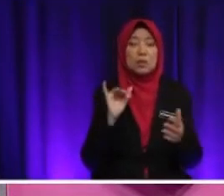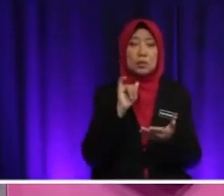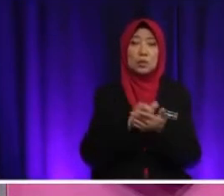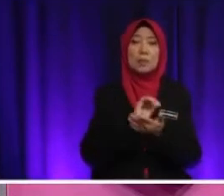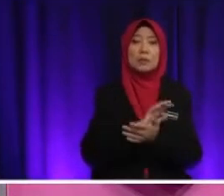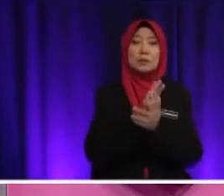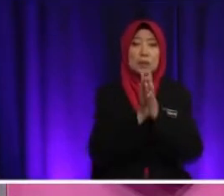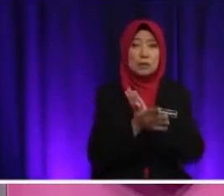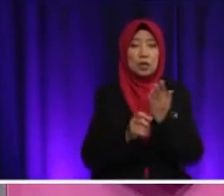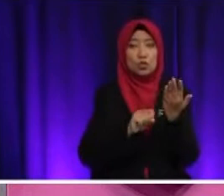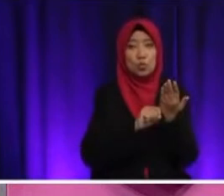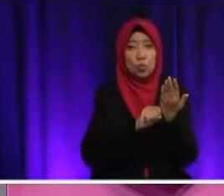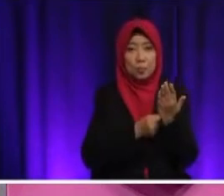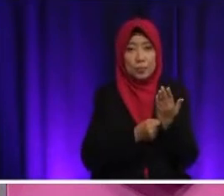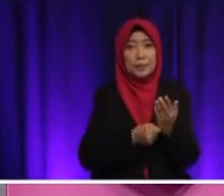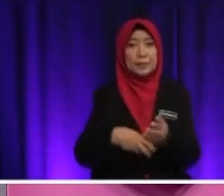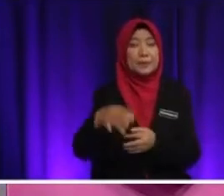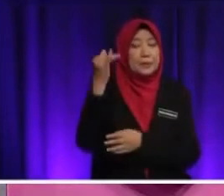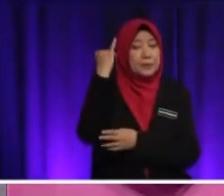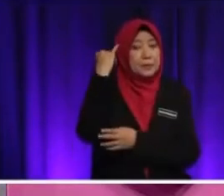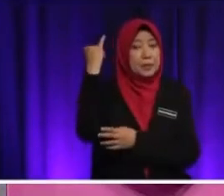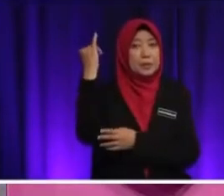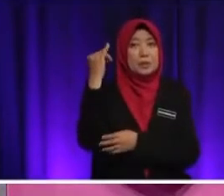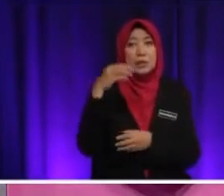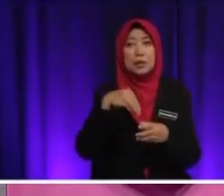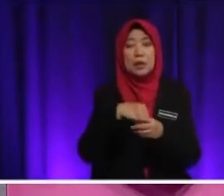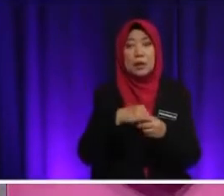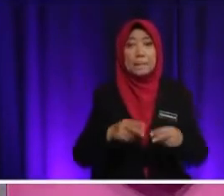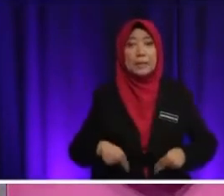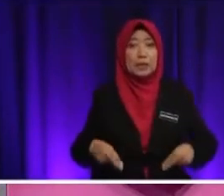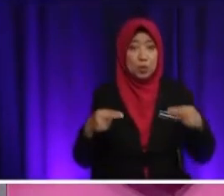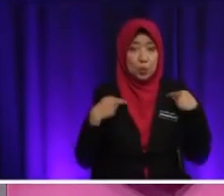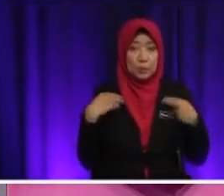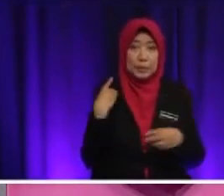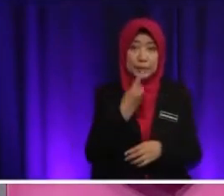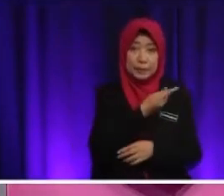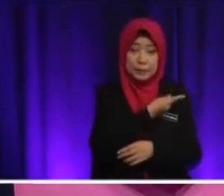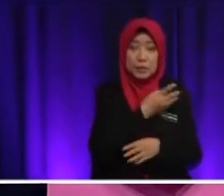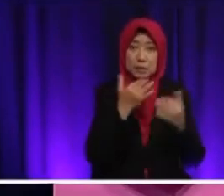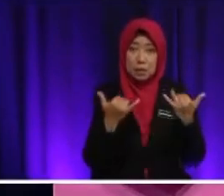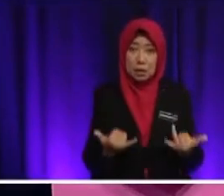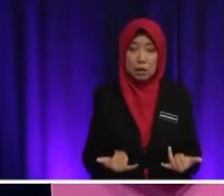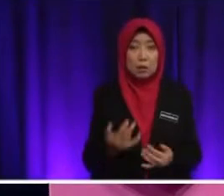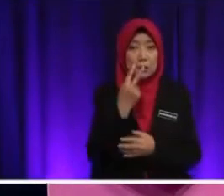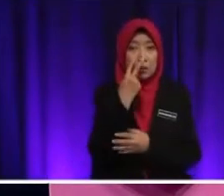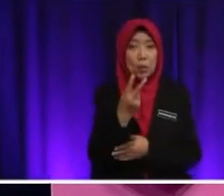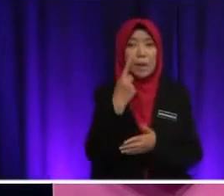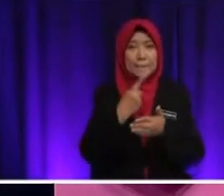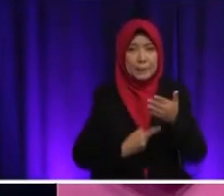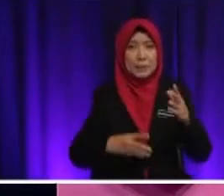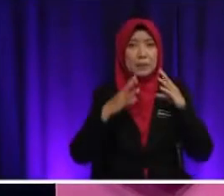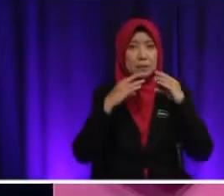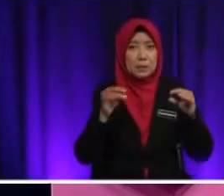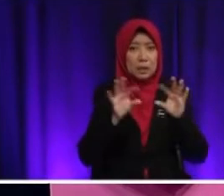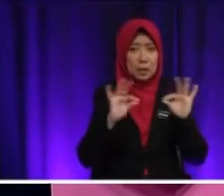menjadikan sumber inspirasi dalam seluruh kehidupan kita. So, mari kita lihat apakah pengajaran